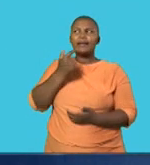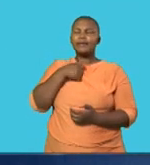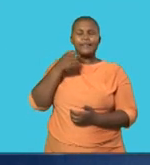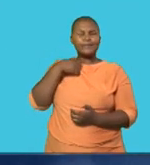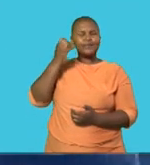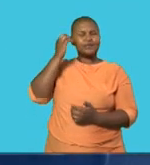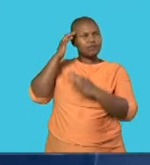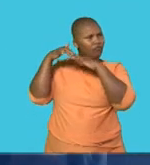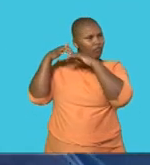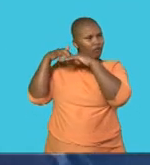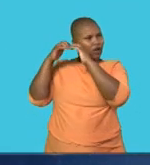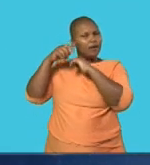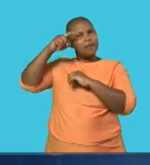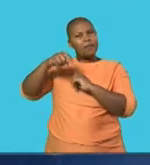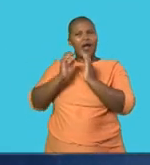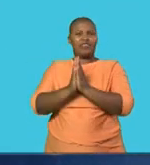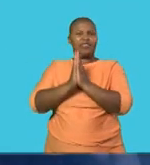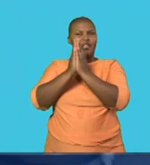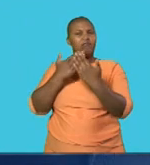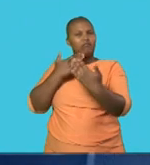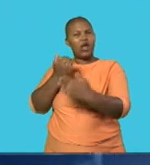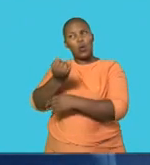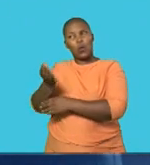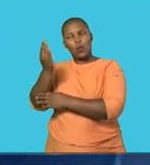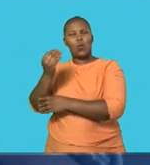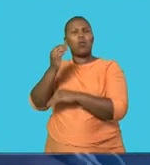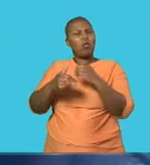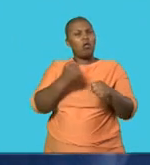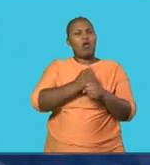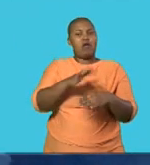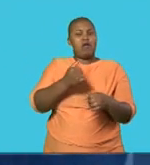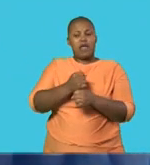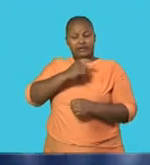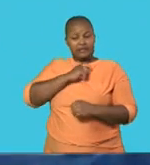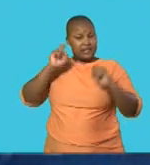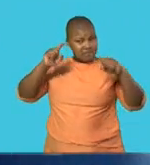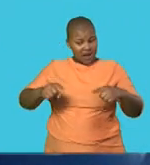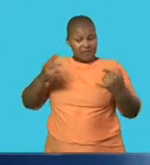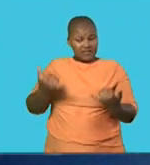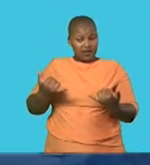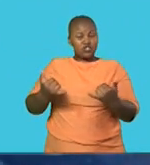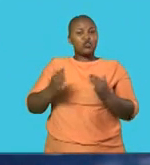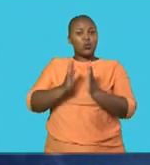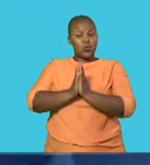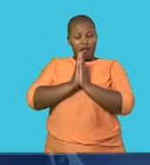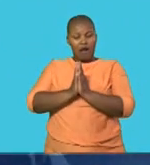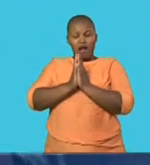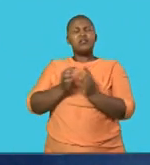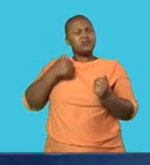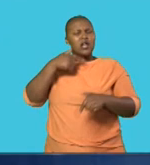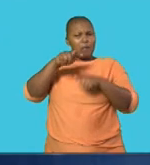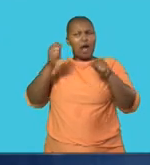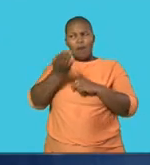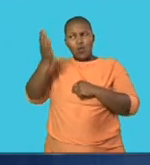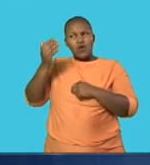engiyikhomitha kuyo ukuthi unyaka nonyaka ngizoyenza ukuthi njoba ngizosizokhuleka la sisabeso sathana abantu bakaNkulunkulu laba sifuna behlale be